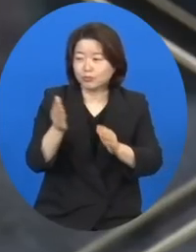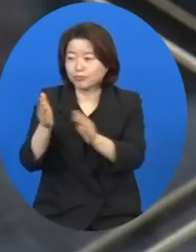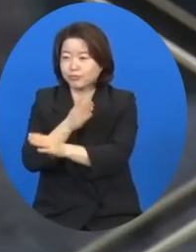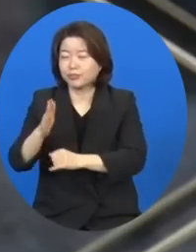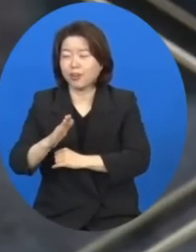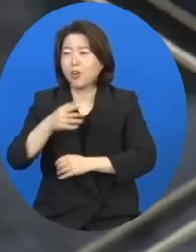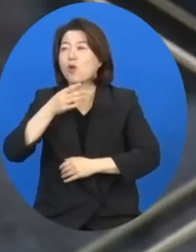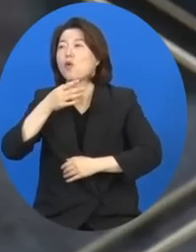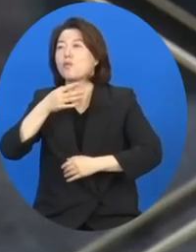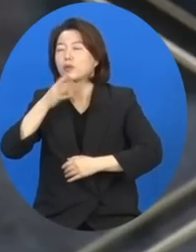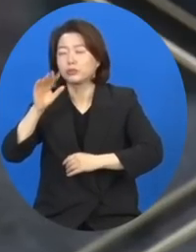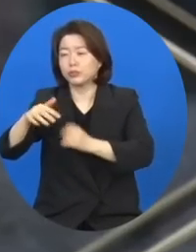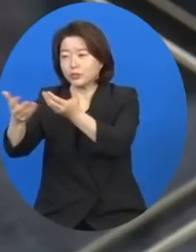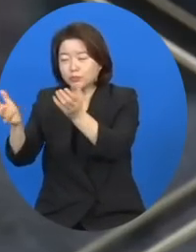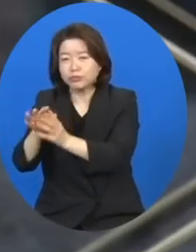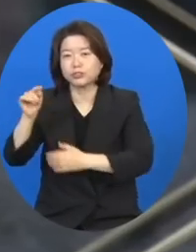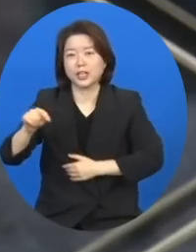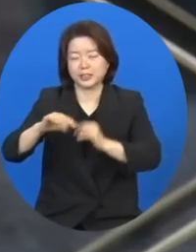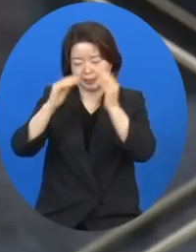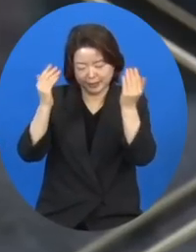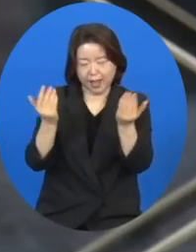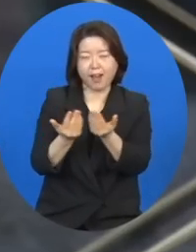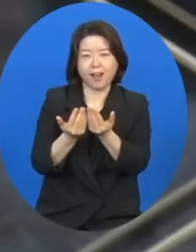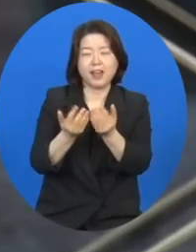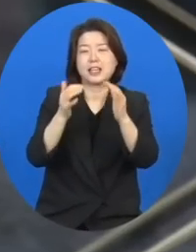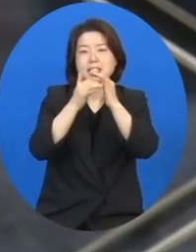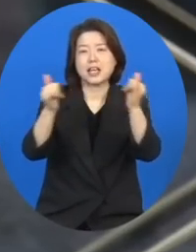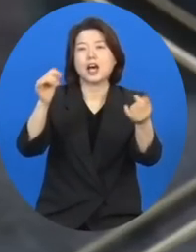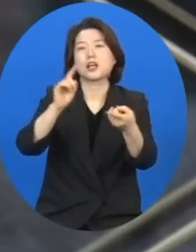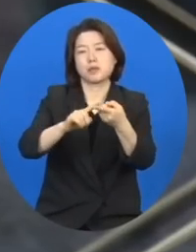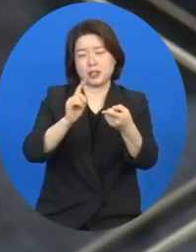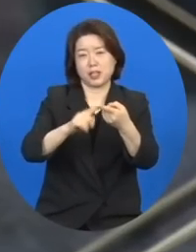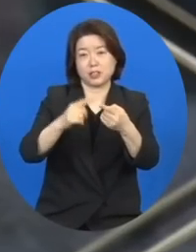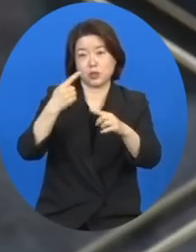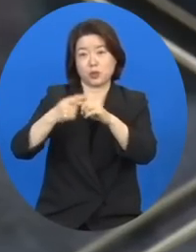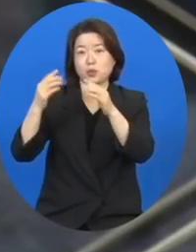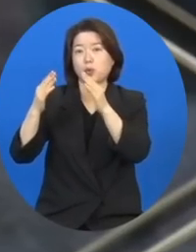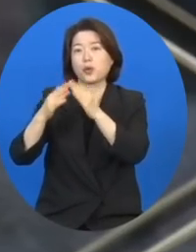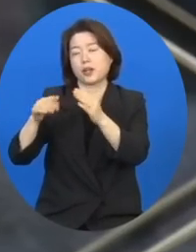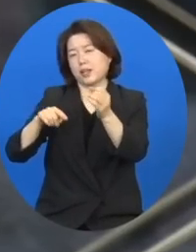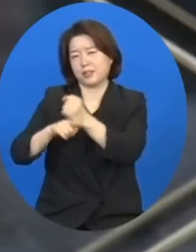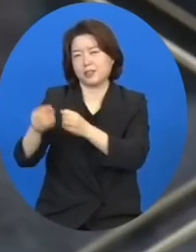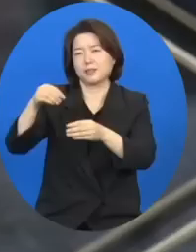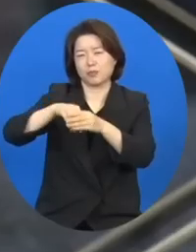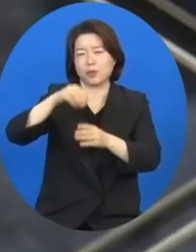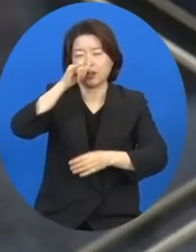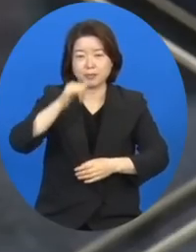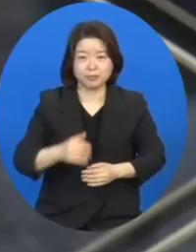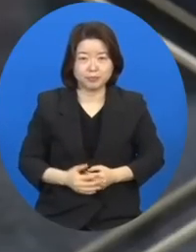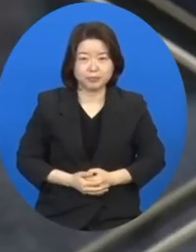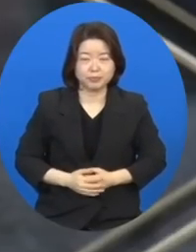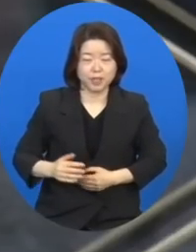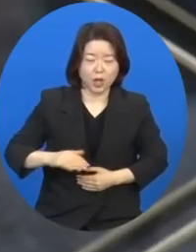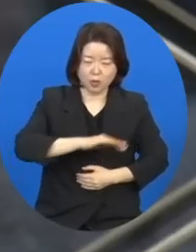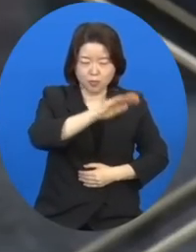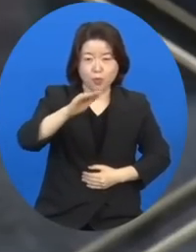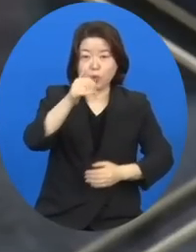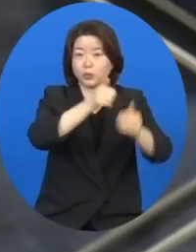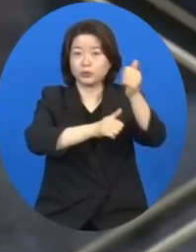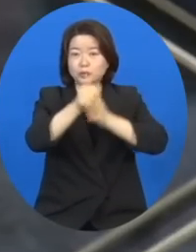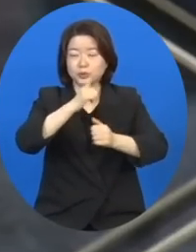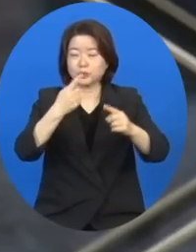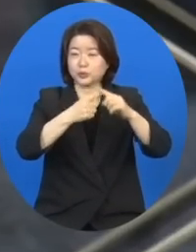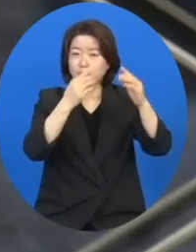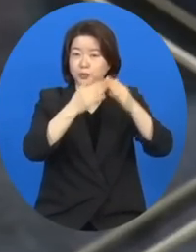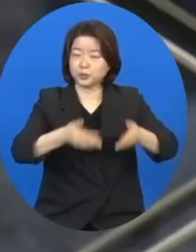사람들이 교회라고 분명히 말씀을 하고 있어요. 그래서 온 세대가 기도로 건축하자고 했을 때는 무슨